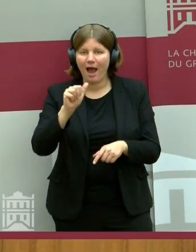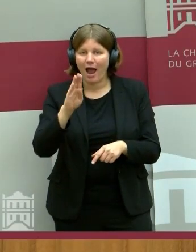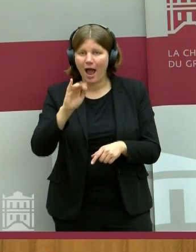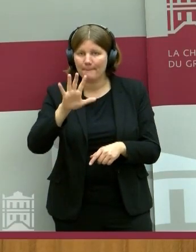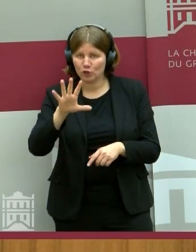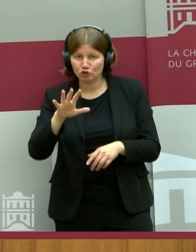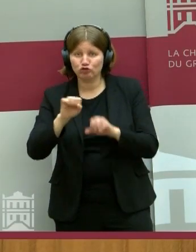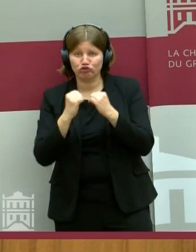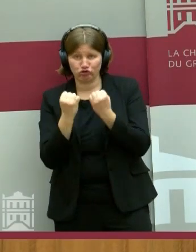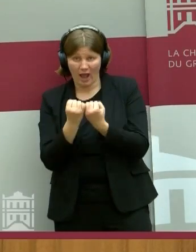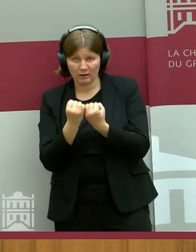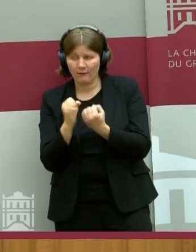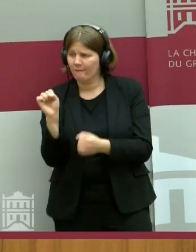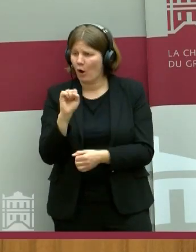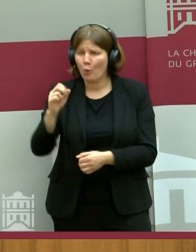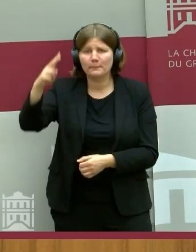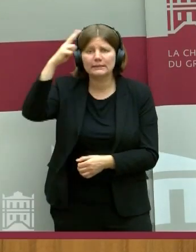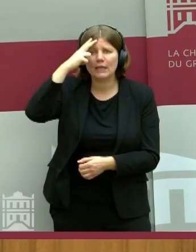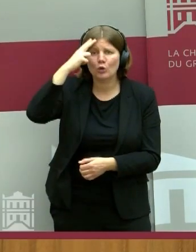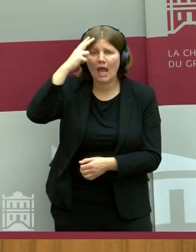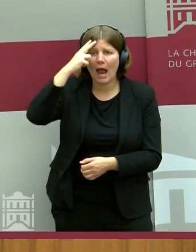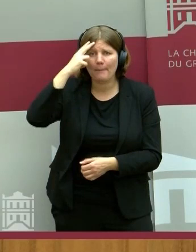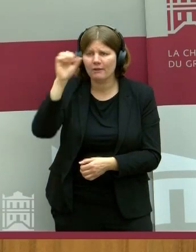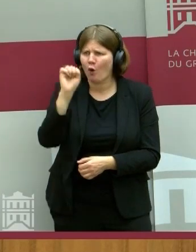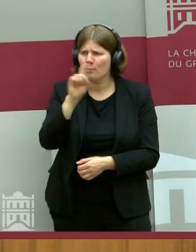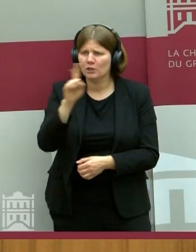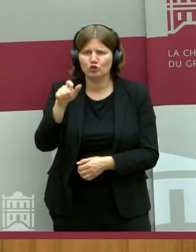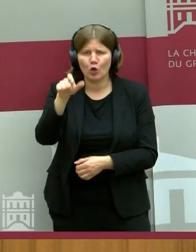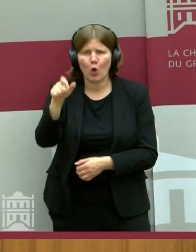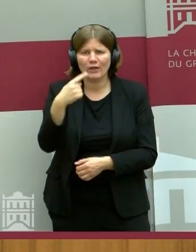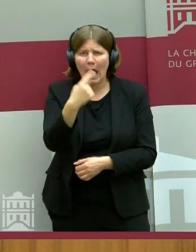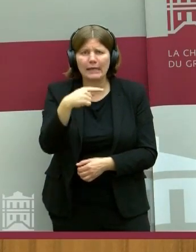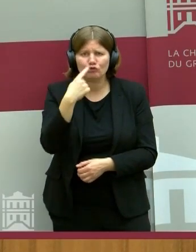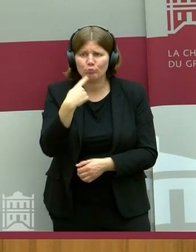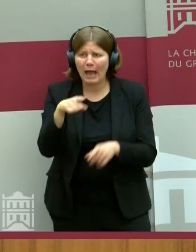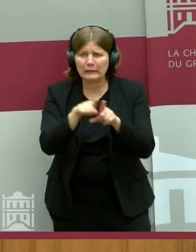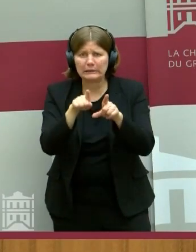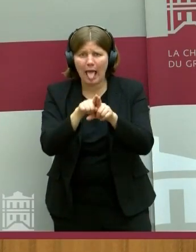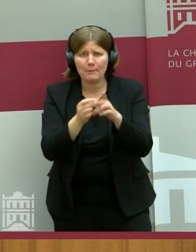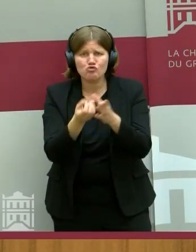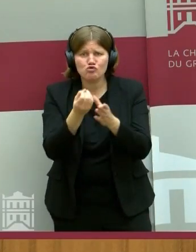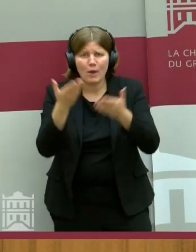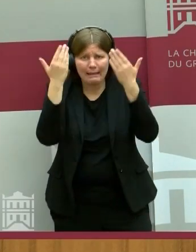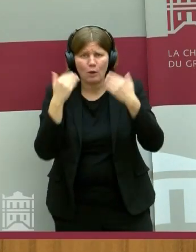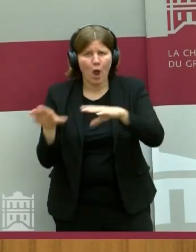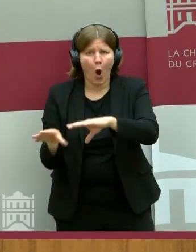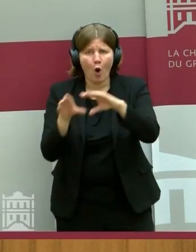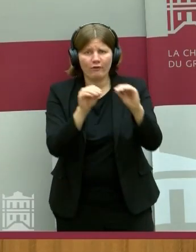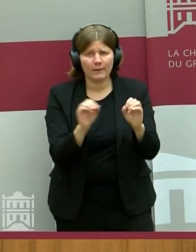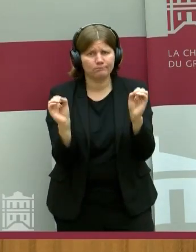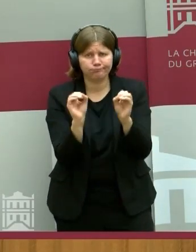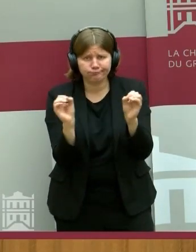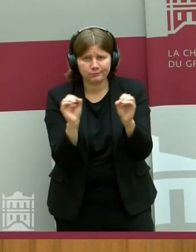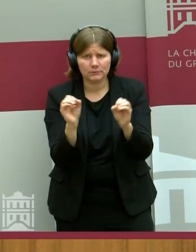hatten. Für wertvolle Länder wie Saudi-Arabien oder so, nicht Leute ab von ihrer eigenen Sprache, von ihrem kulturellen Hintergrund, von ihrer Religion, für